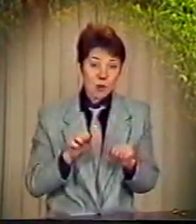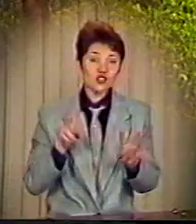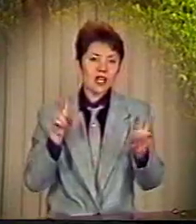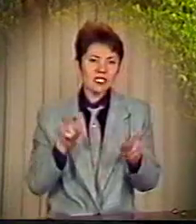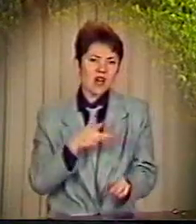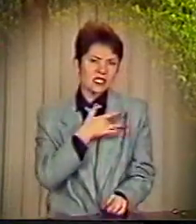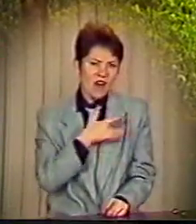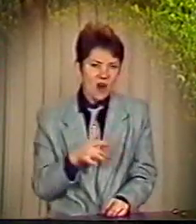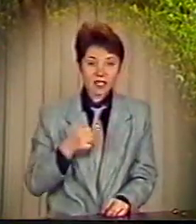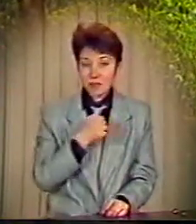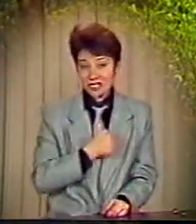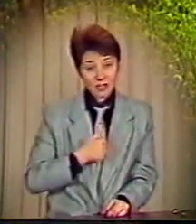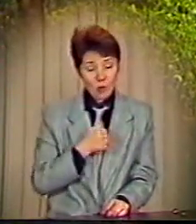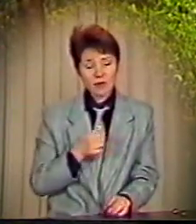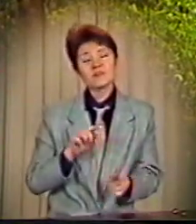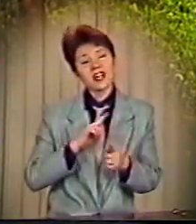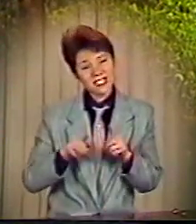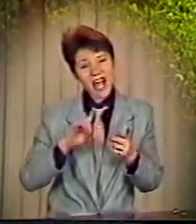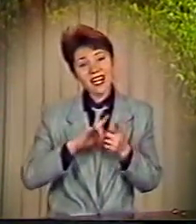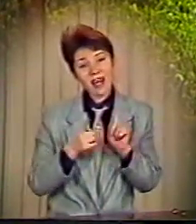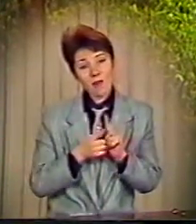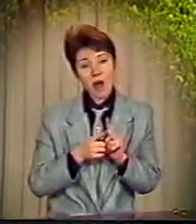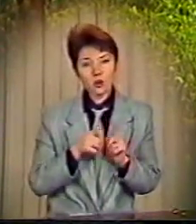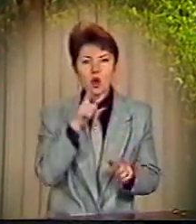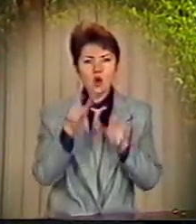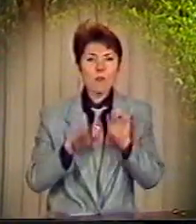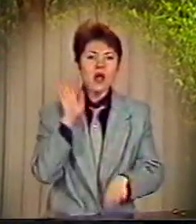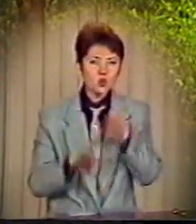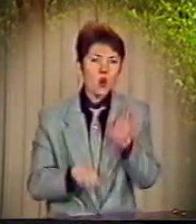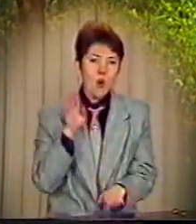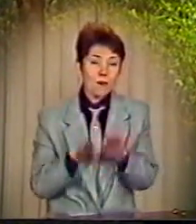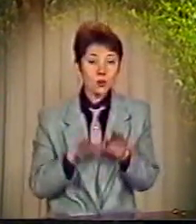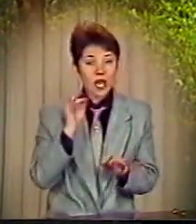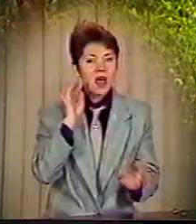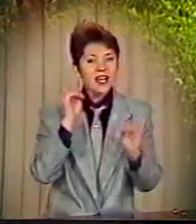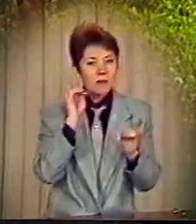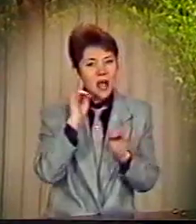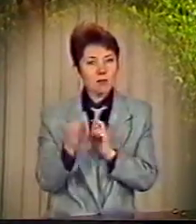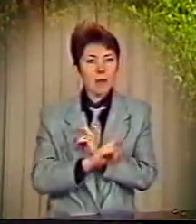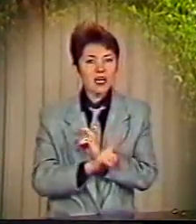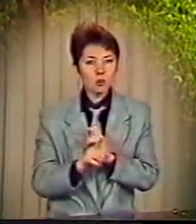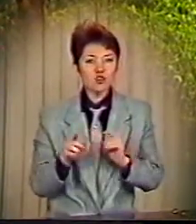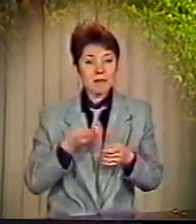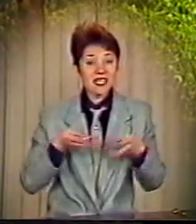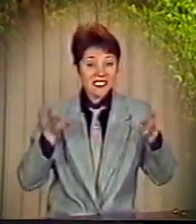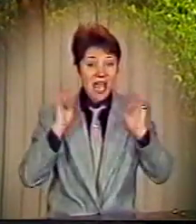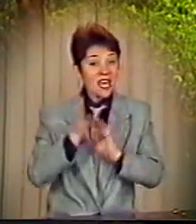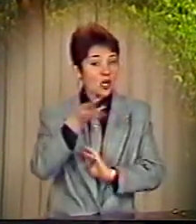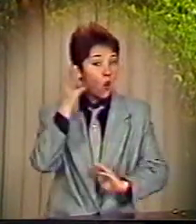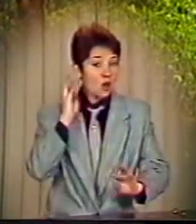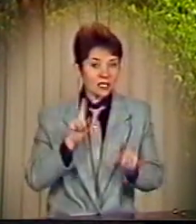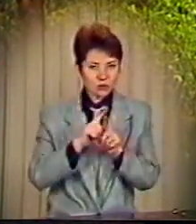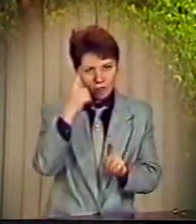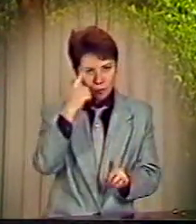назвать коварными и злобными? Скорее наоборот, они громко топают, когда идут, и гремят погремушками из игл, словно